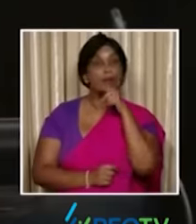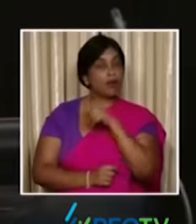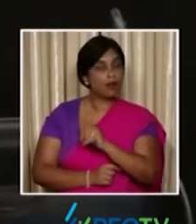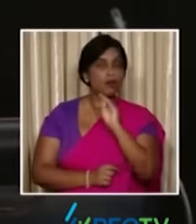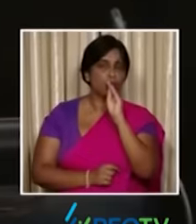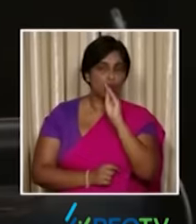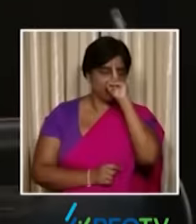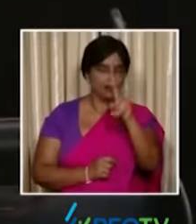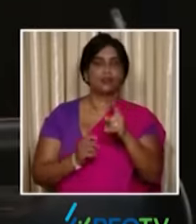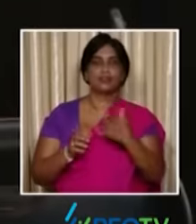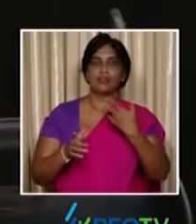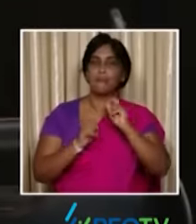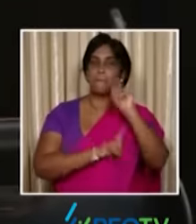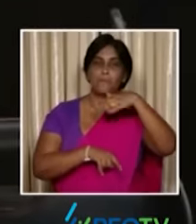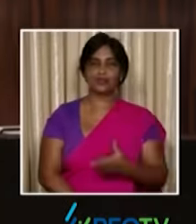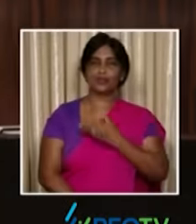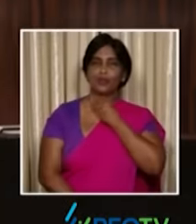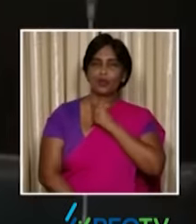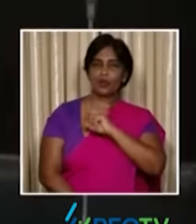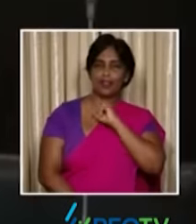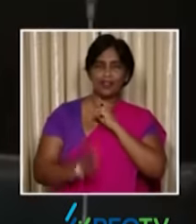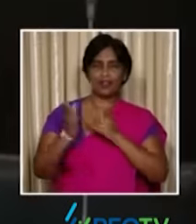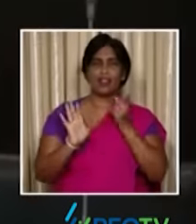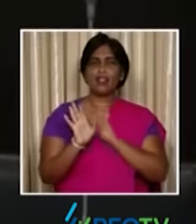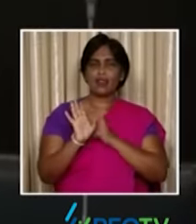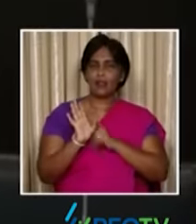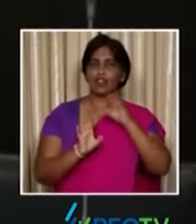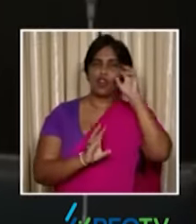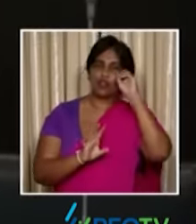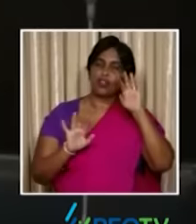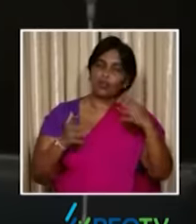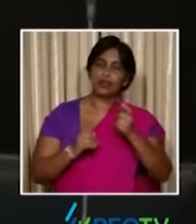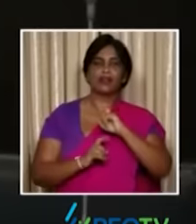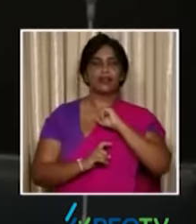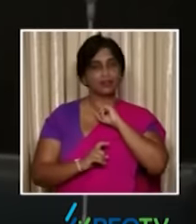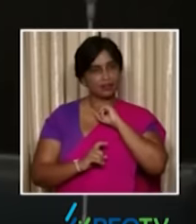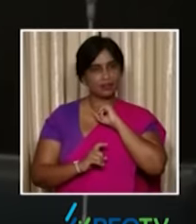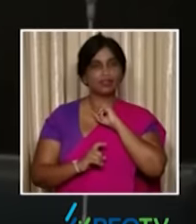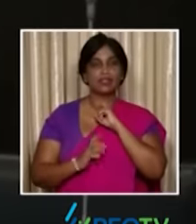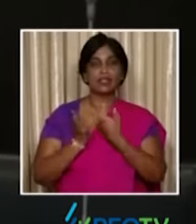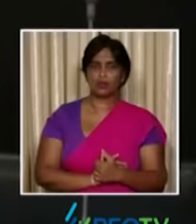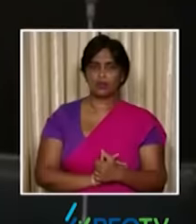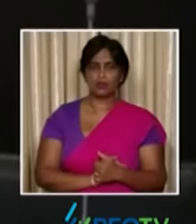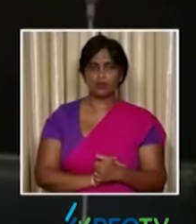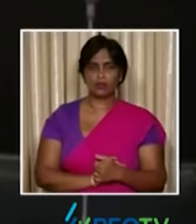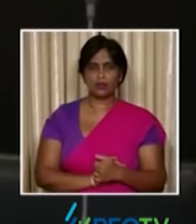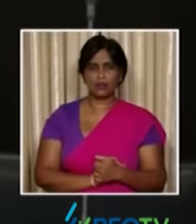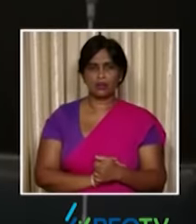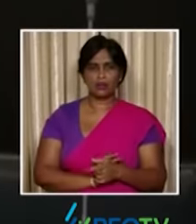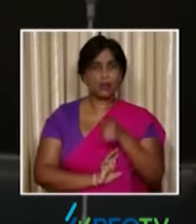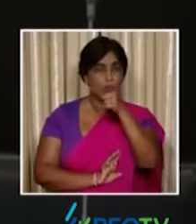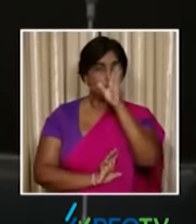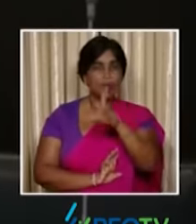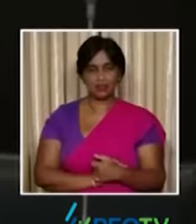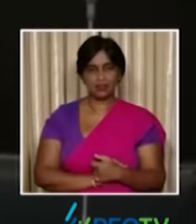අඩුම ගානේ සතියක්වත් පාර්ලිමේන්තුව තහනම් කරන්න. හැමදාම උදේට මොනවාරි කෑ ගහනවා අර ටීවී එකට පේන්න. ඔයාට තමයි වෙලා